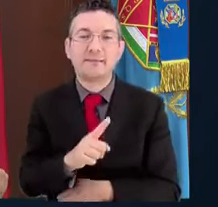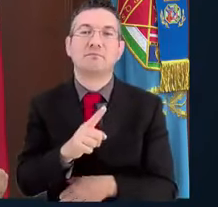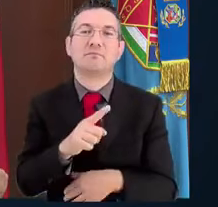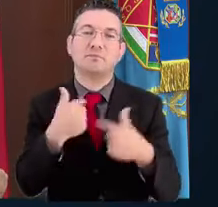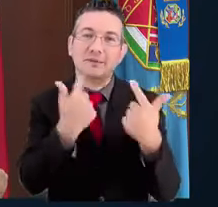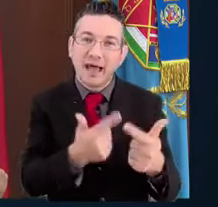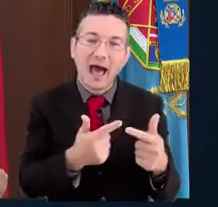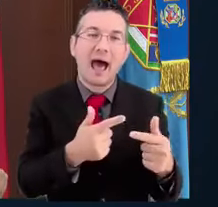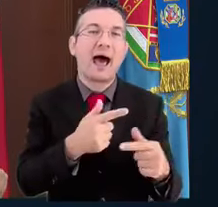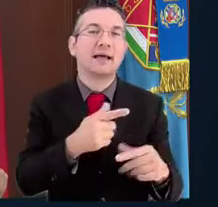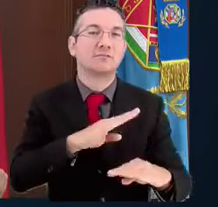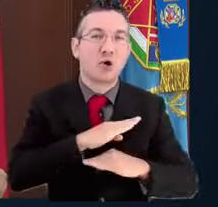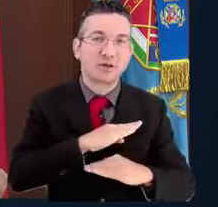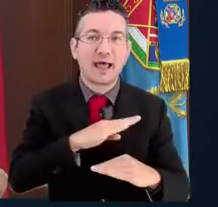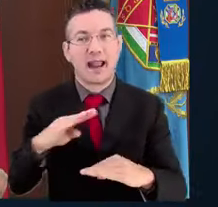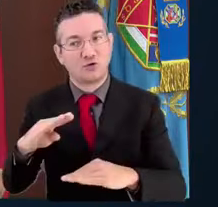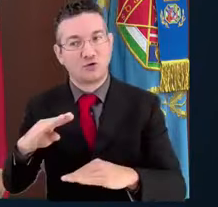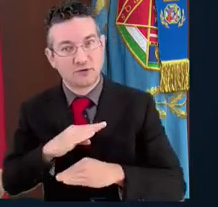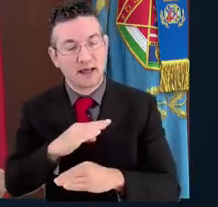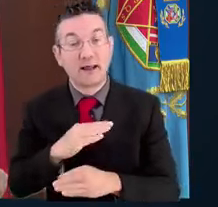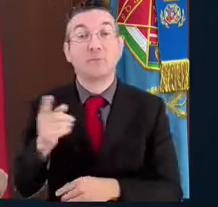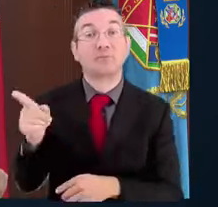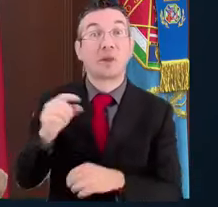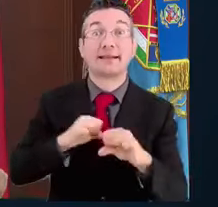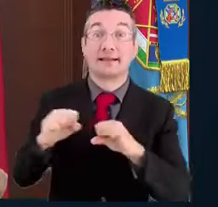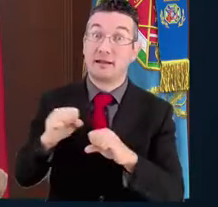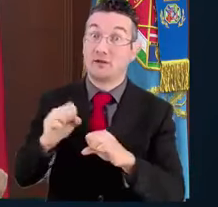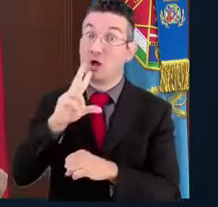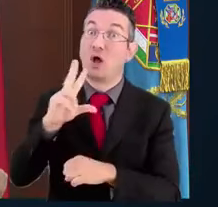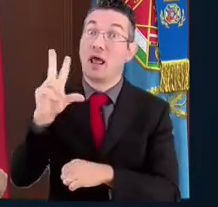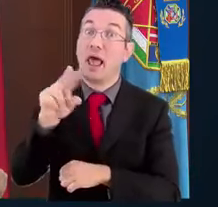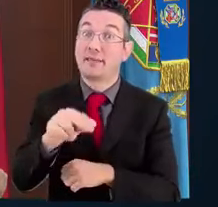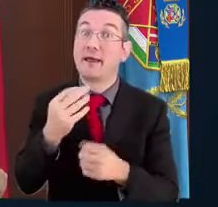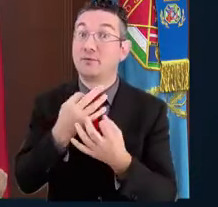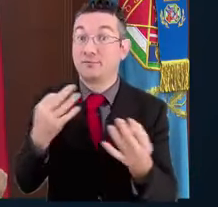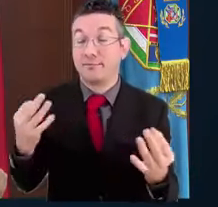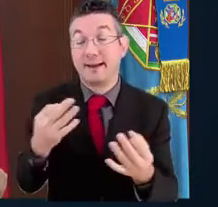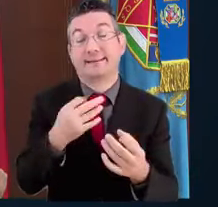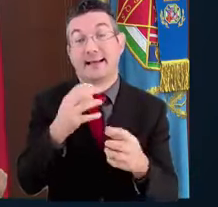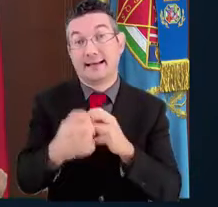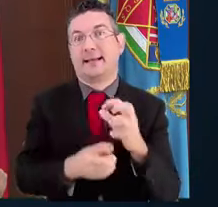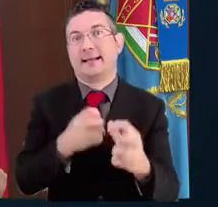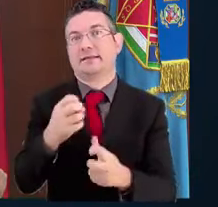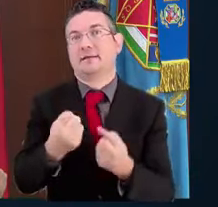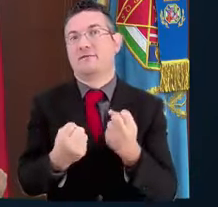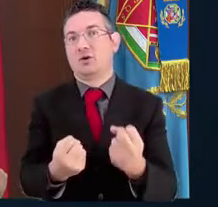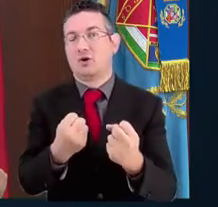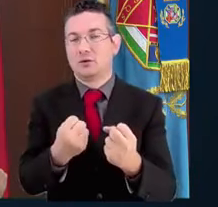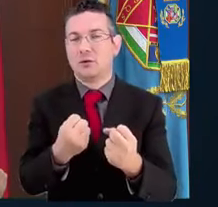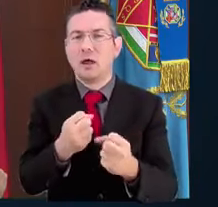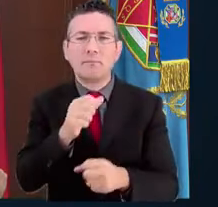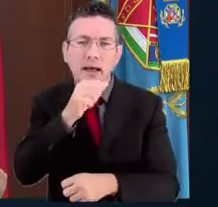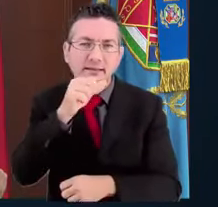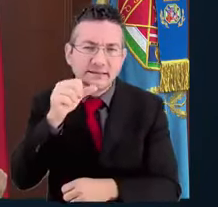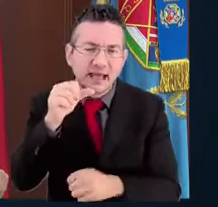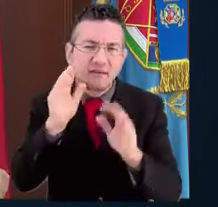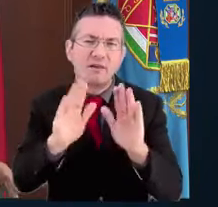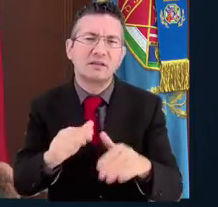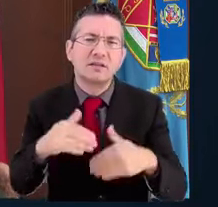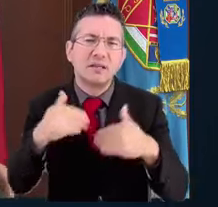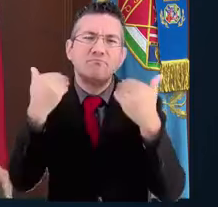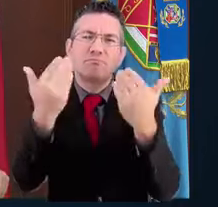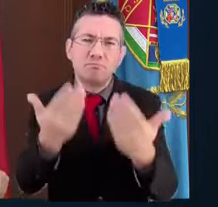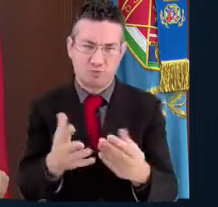l'amico direttore è però bisogna fare ancora di più e dobbiamo